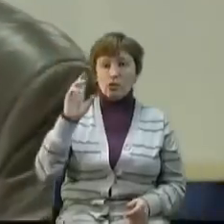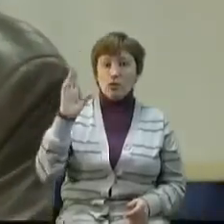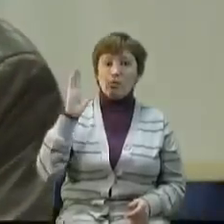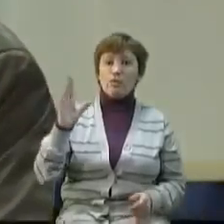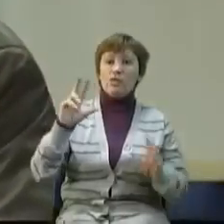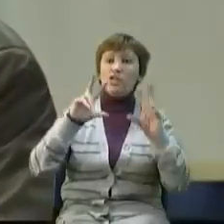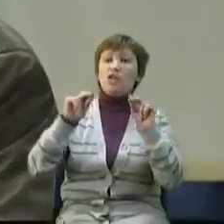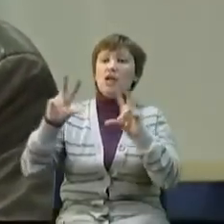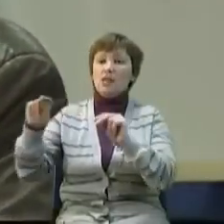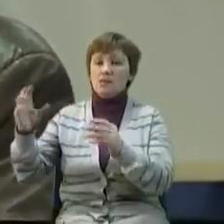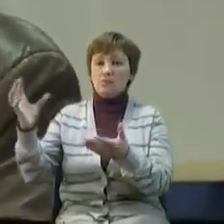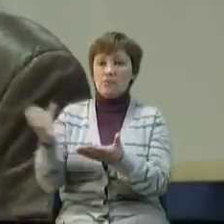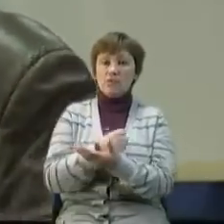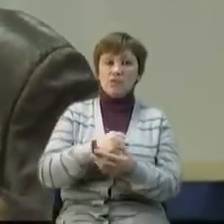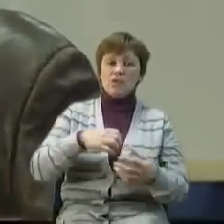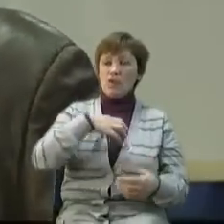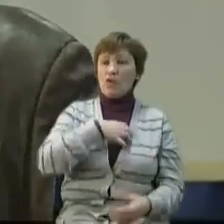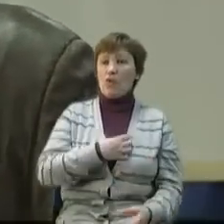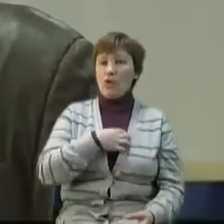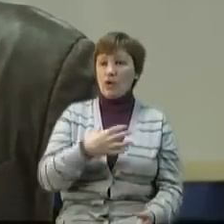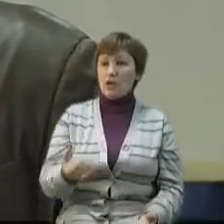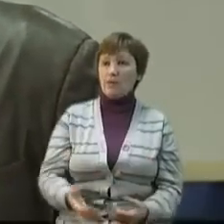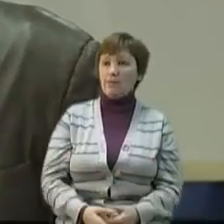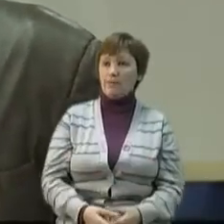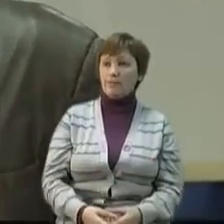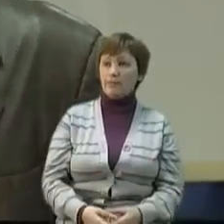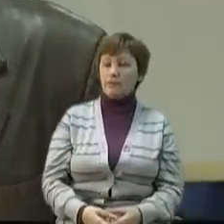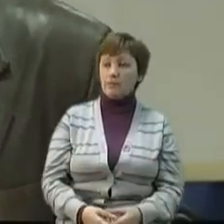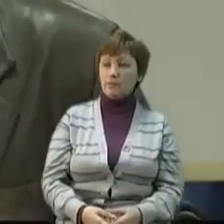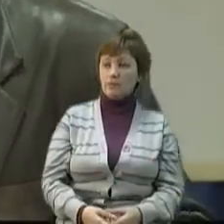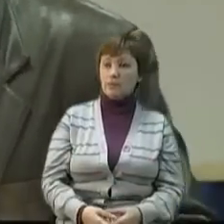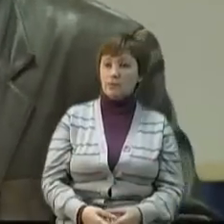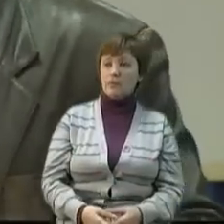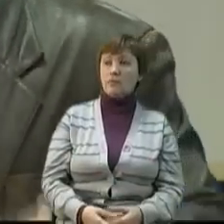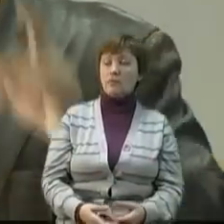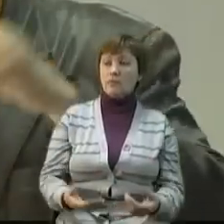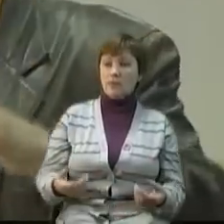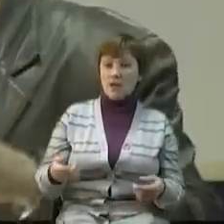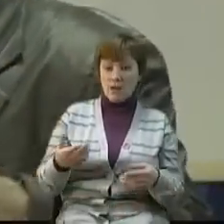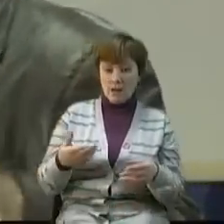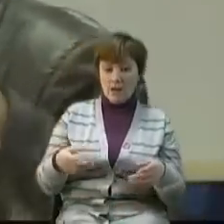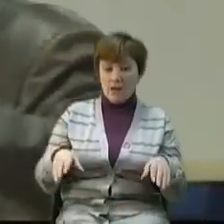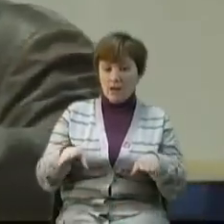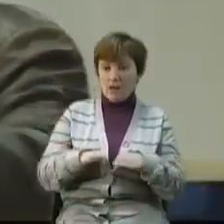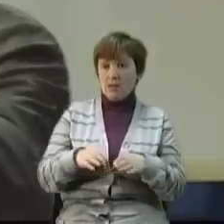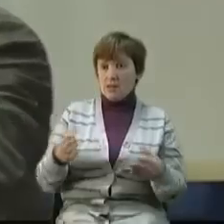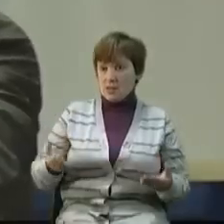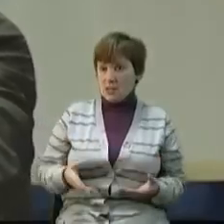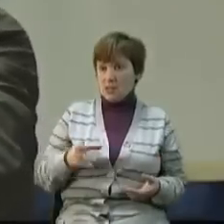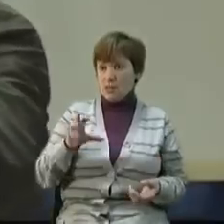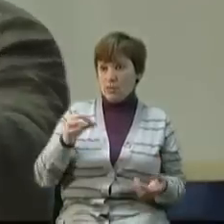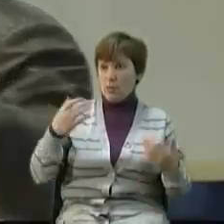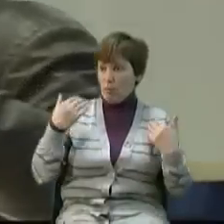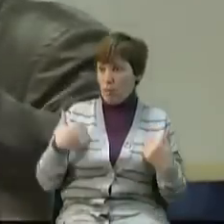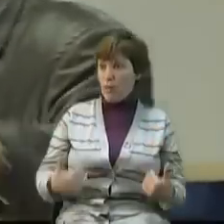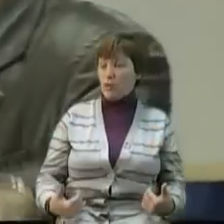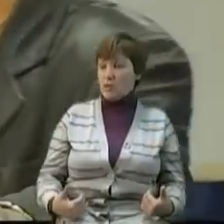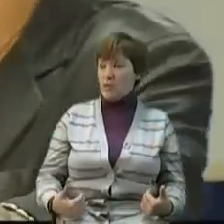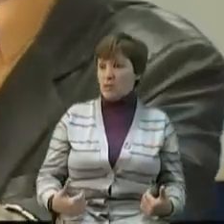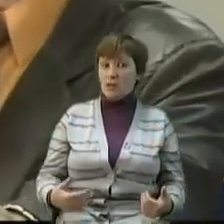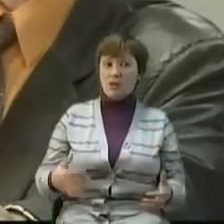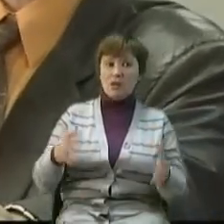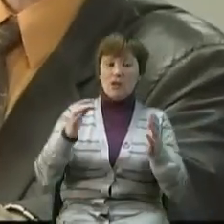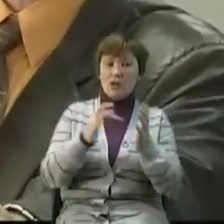приобрел горе. Это суть жизни по плоти. А Иисус пришел и сказал: «Я